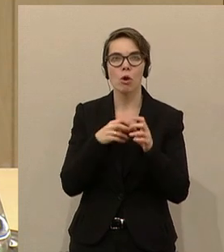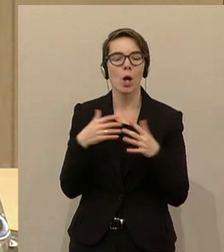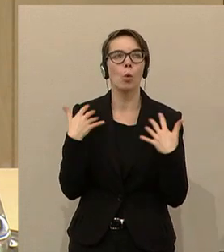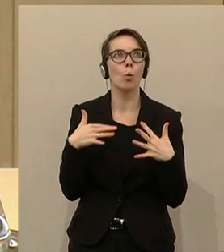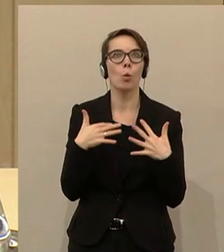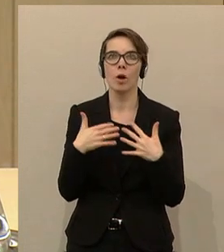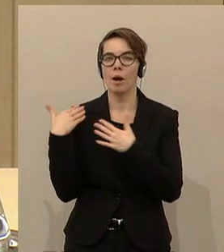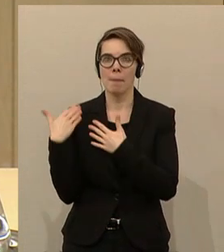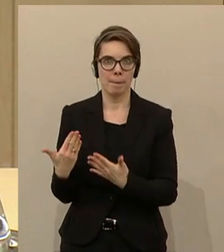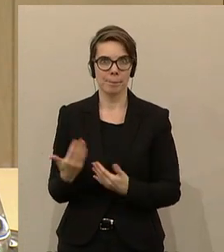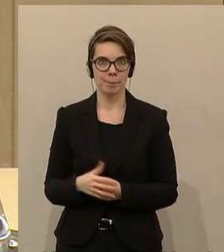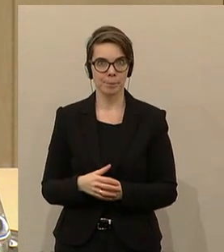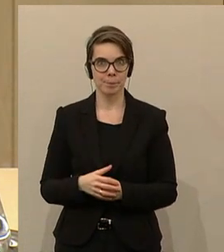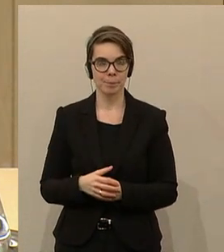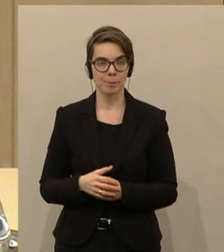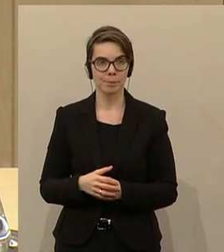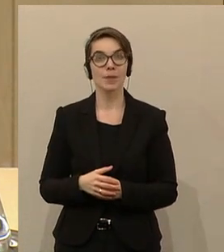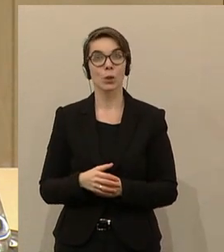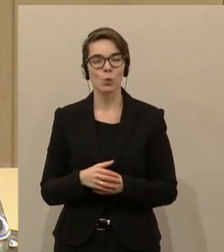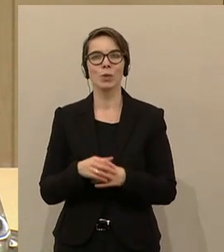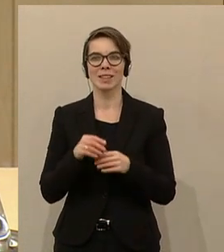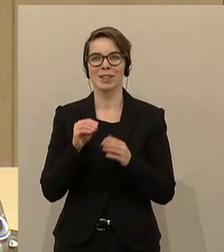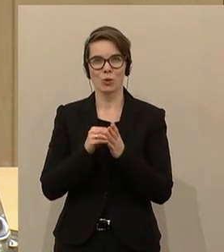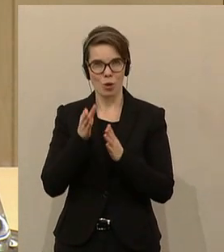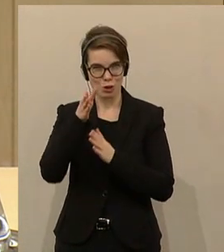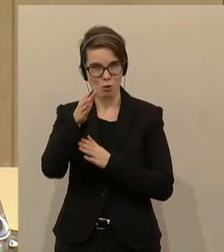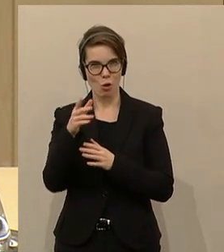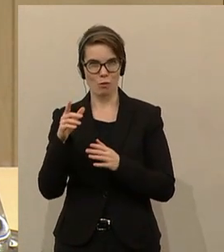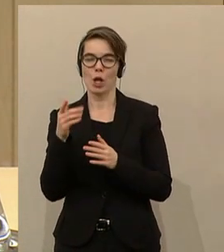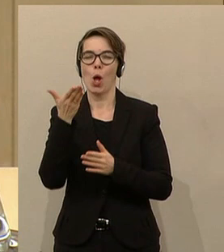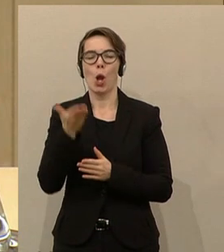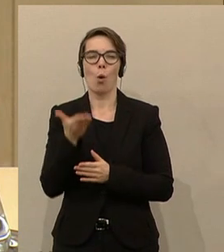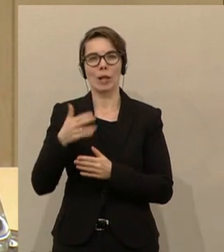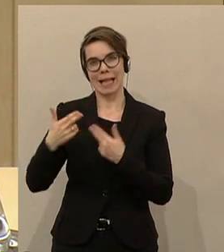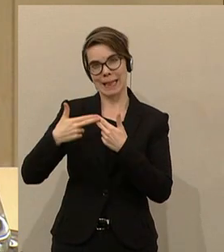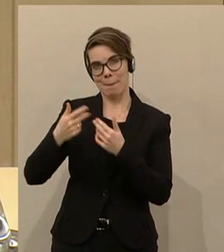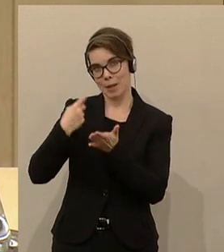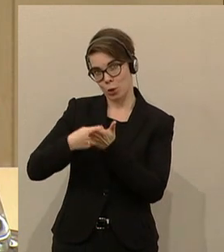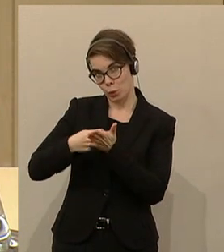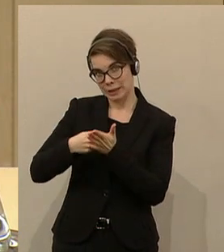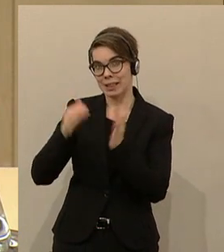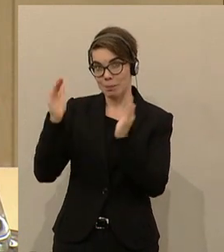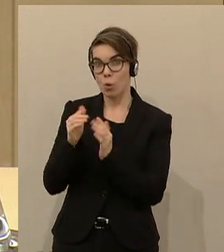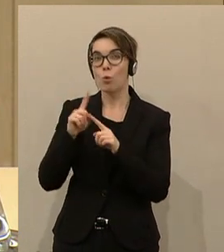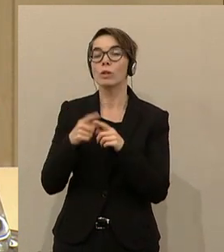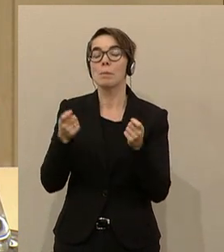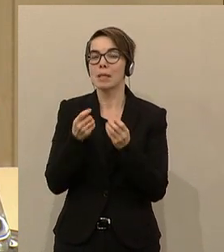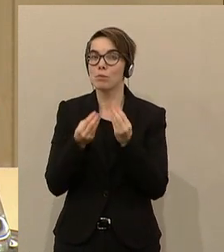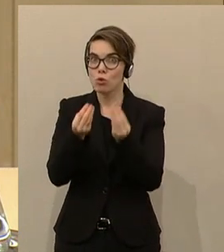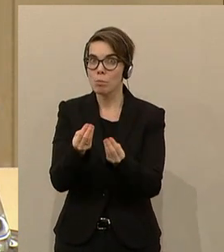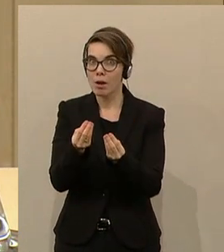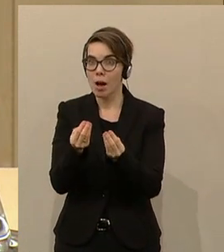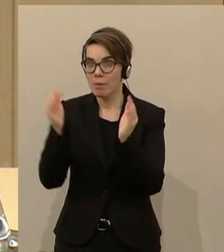Erleichterung. Ebenso ist eine weitere Senkung der Lohnnebenkosten geplant und Erleichterungen für Betriebsübergaben. Danke für